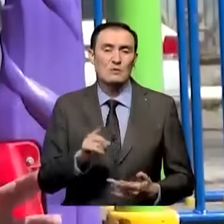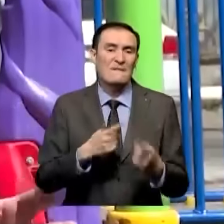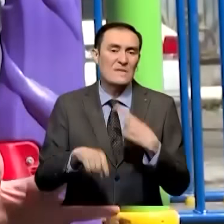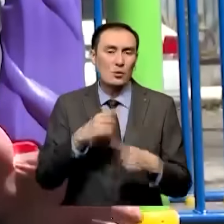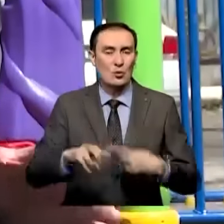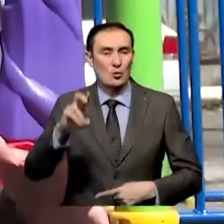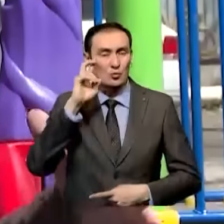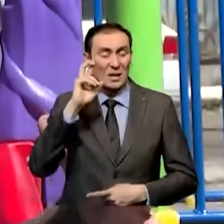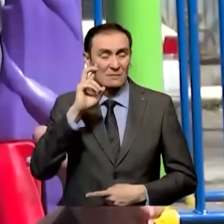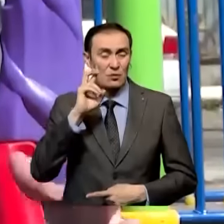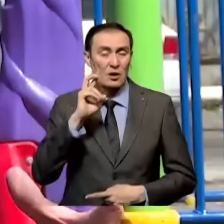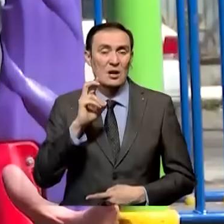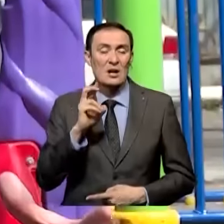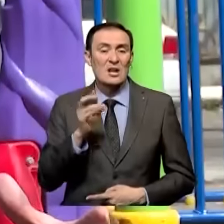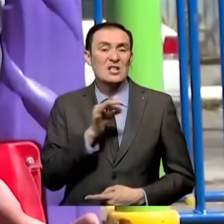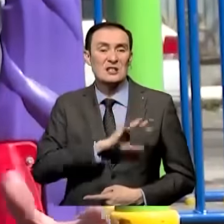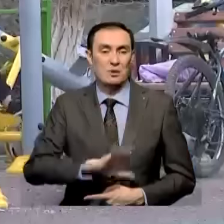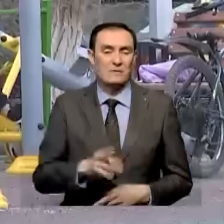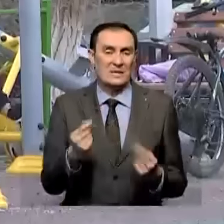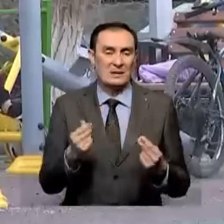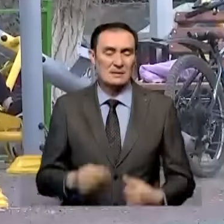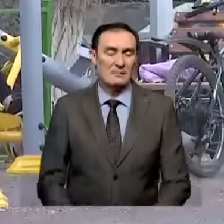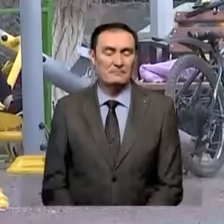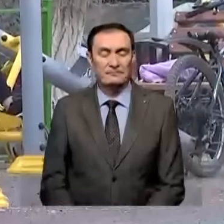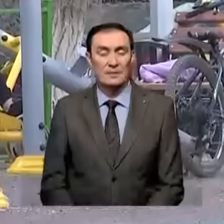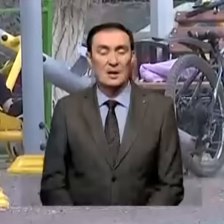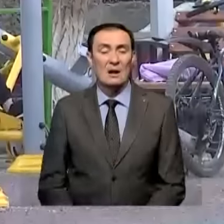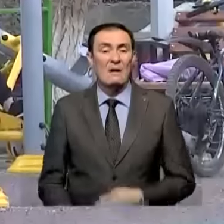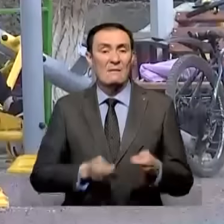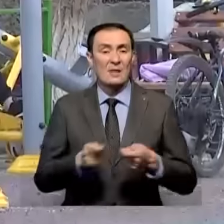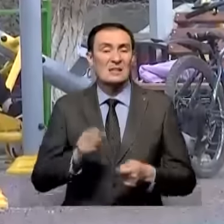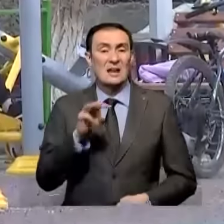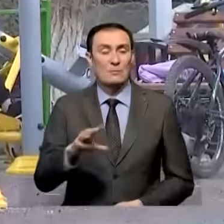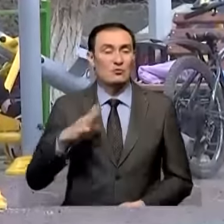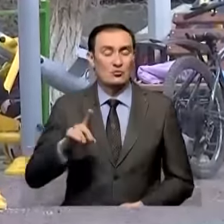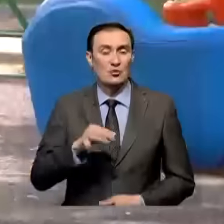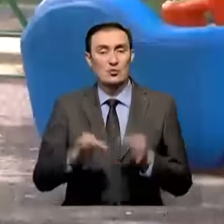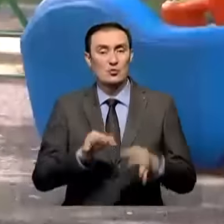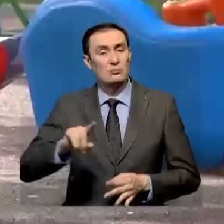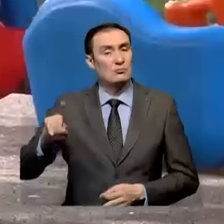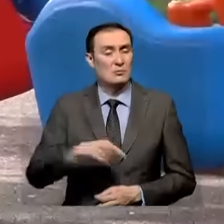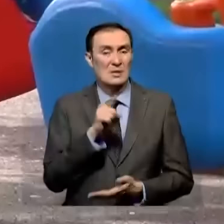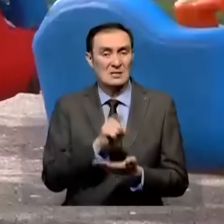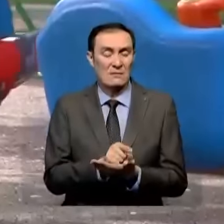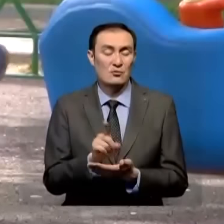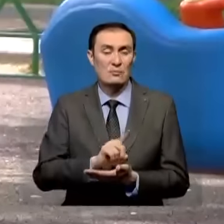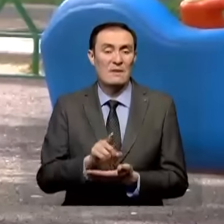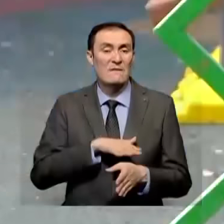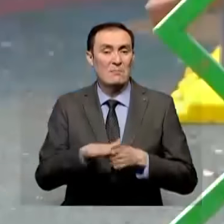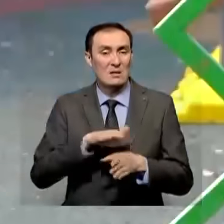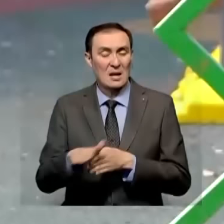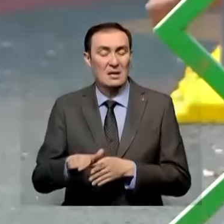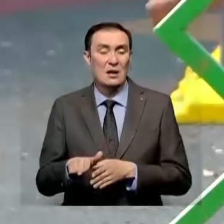вернули государству неосвоенные средства. Местные власти ждут, что суд обяжет подрядчика выполнить свои